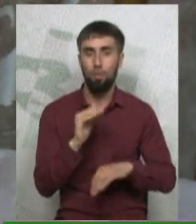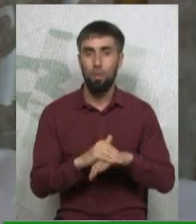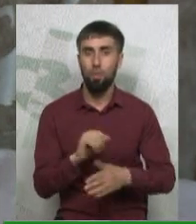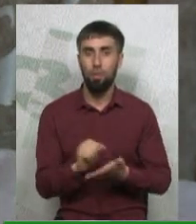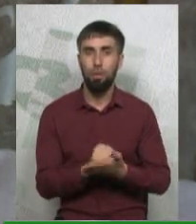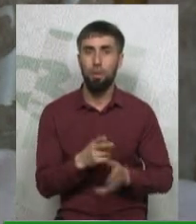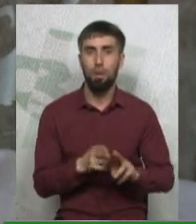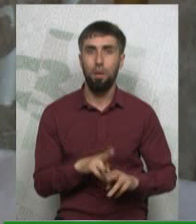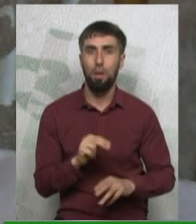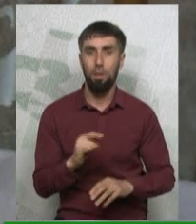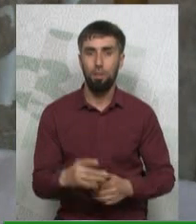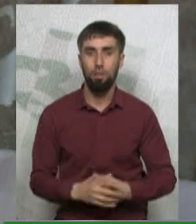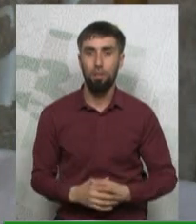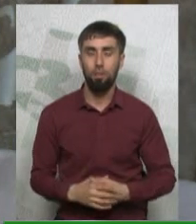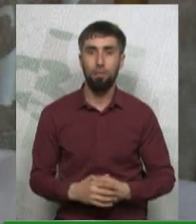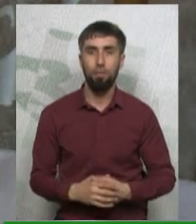это как бы